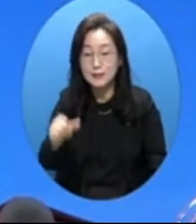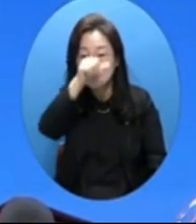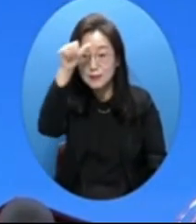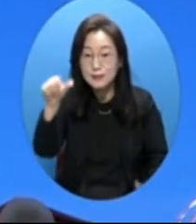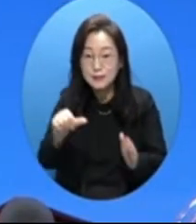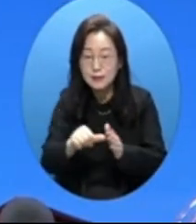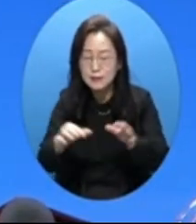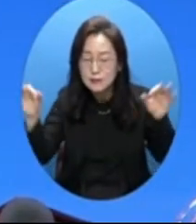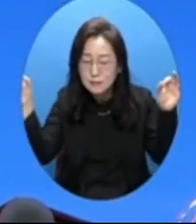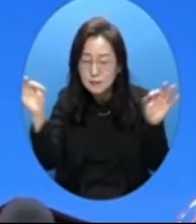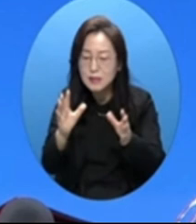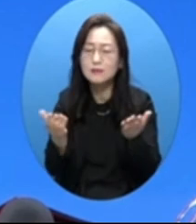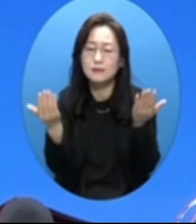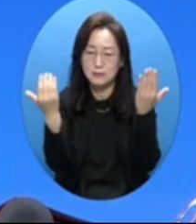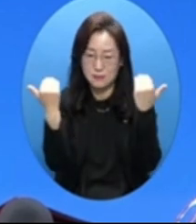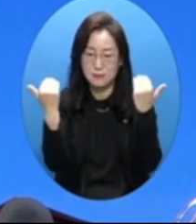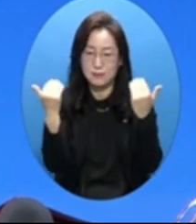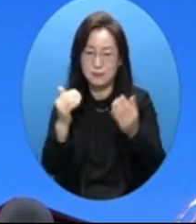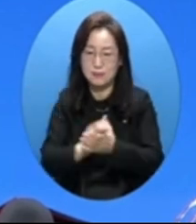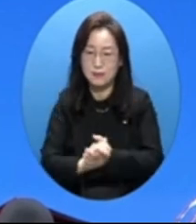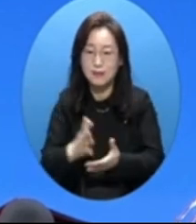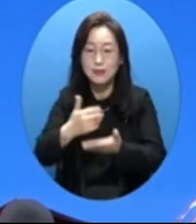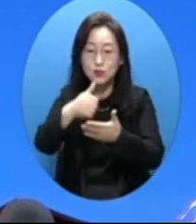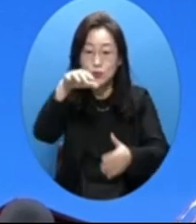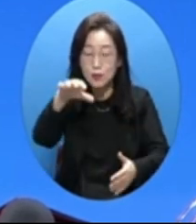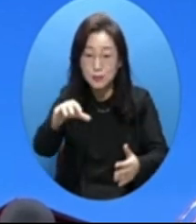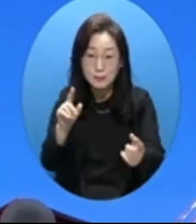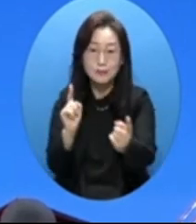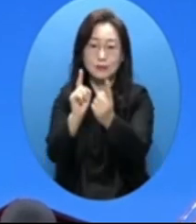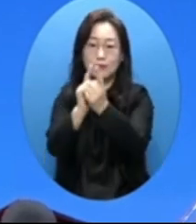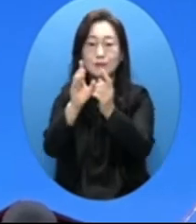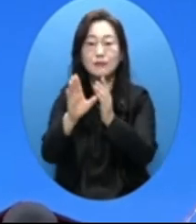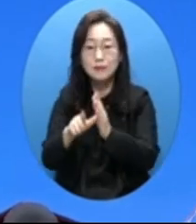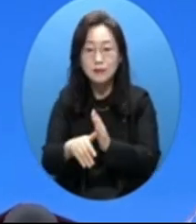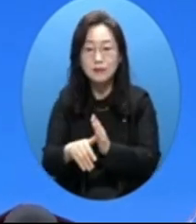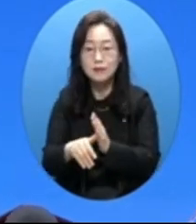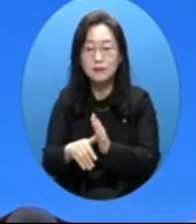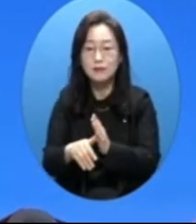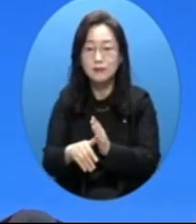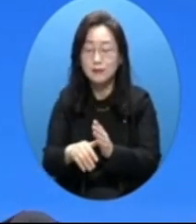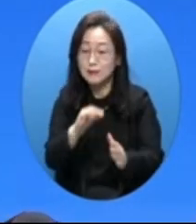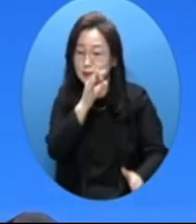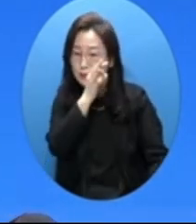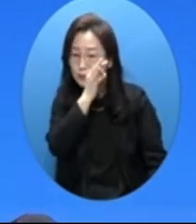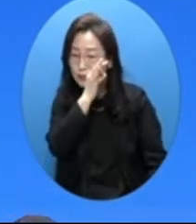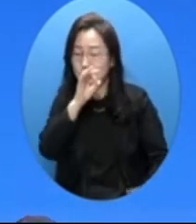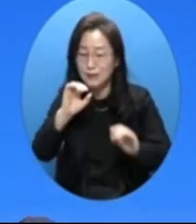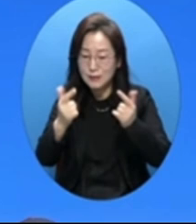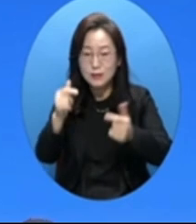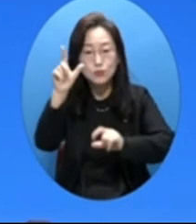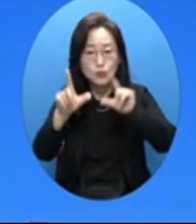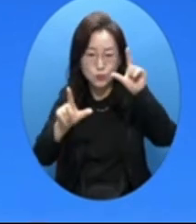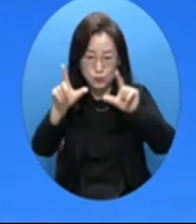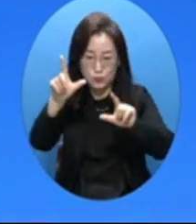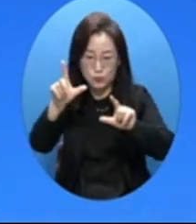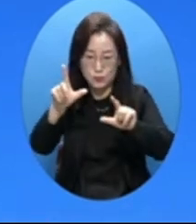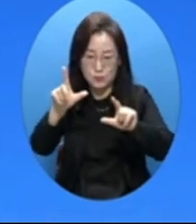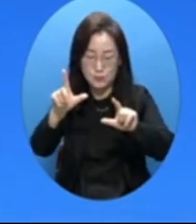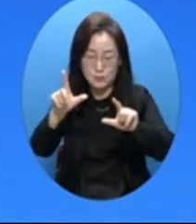인생은 잠깐 지나갑니다 주님 앞에 설 때 부끄럽지 않은 모습으로 설 수